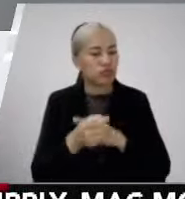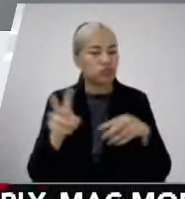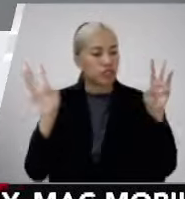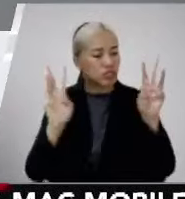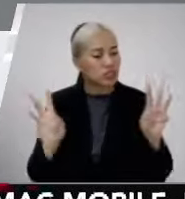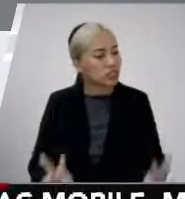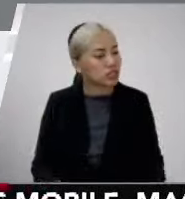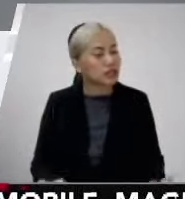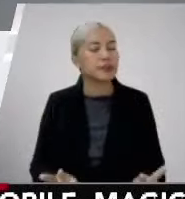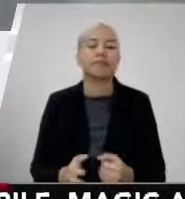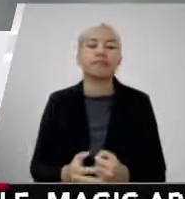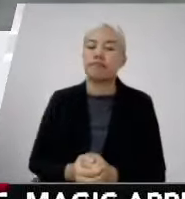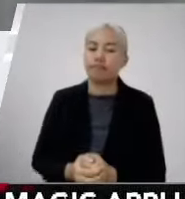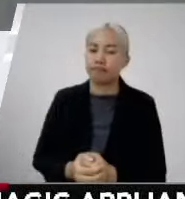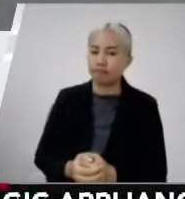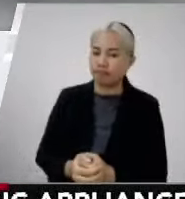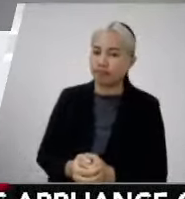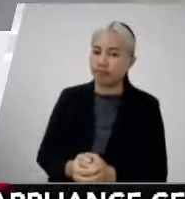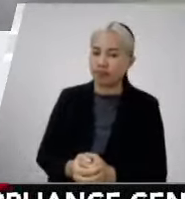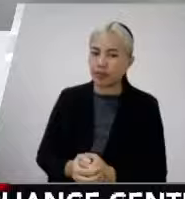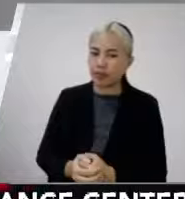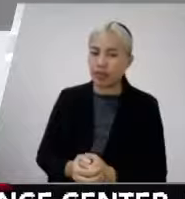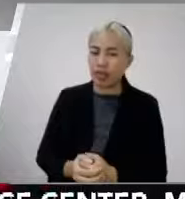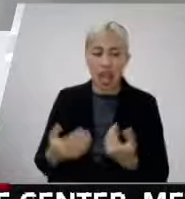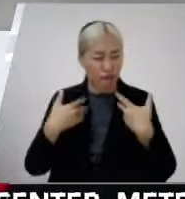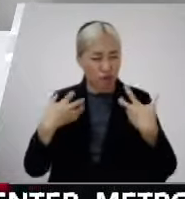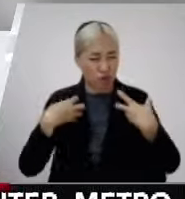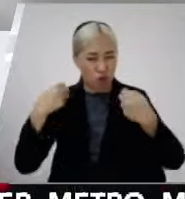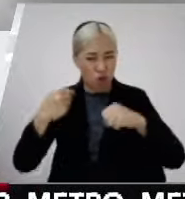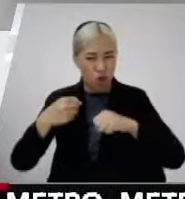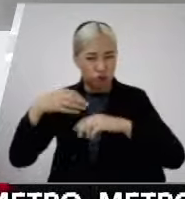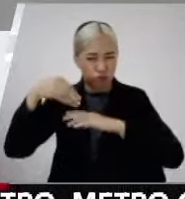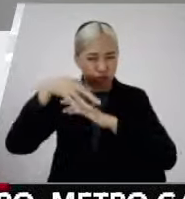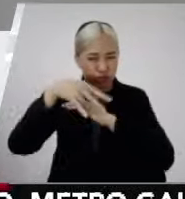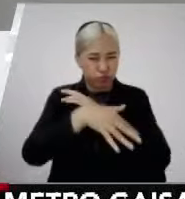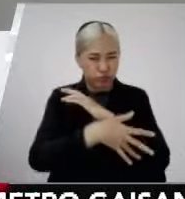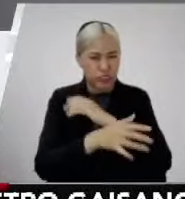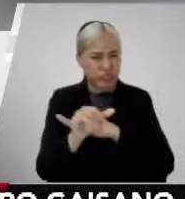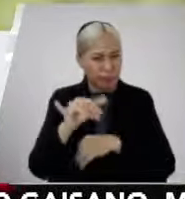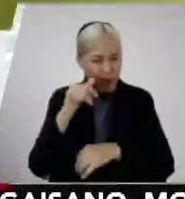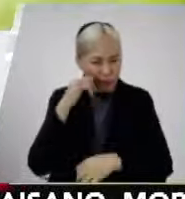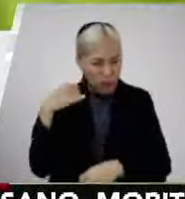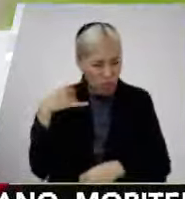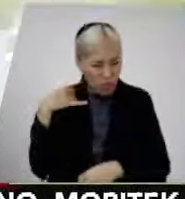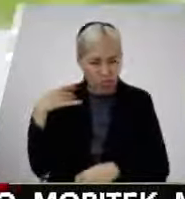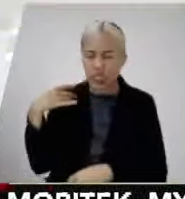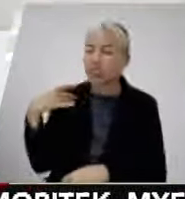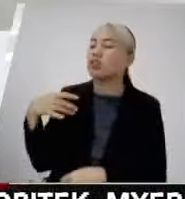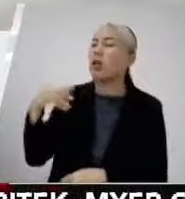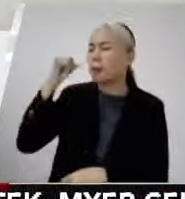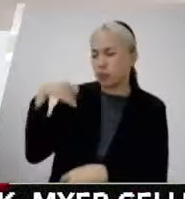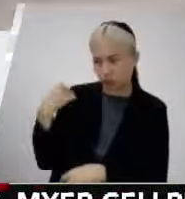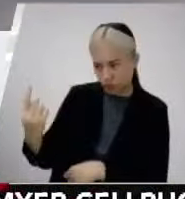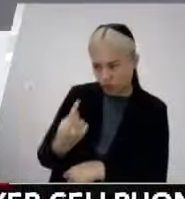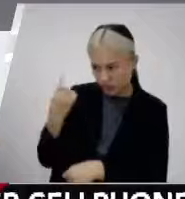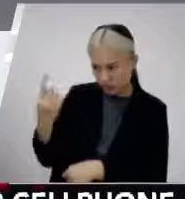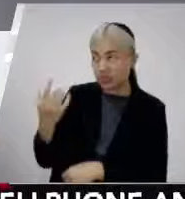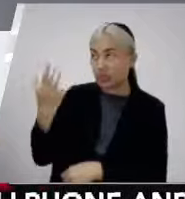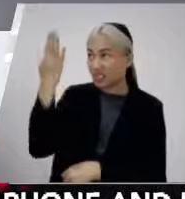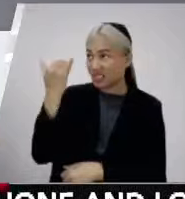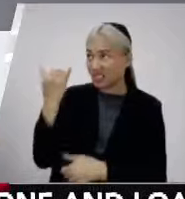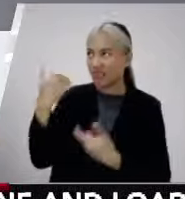gaya po sa La Castellana? Kahapon lang po yun kasi may malakas na ulan na experience namin. Pero sa ngayon